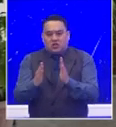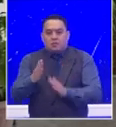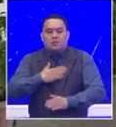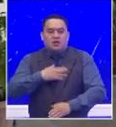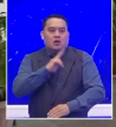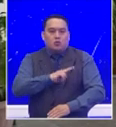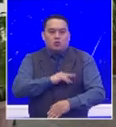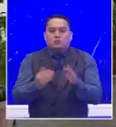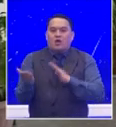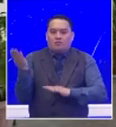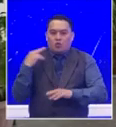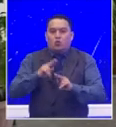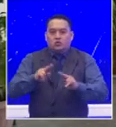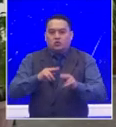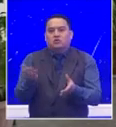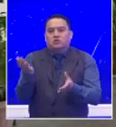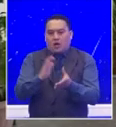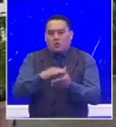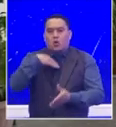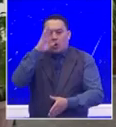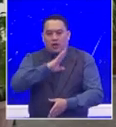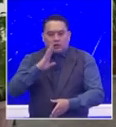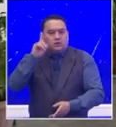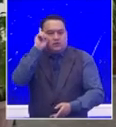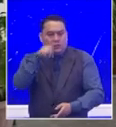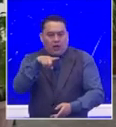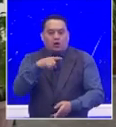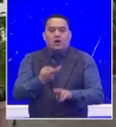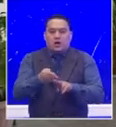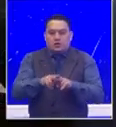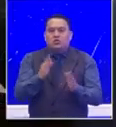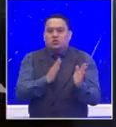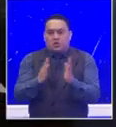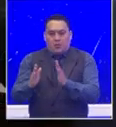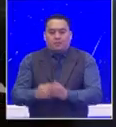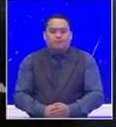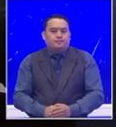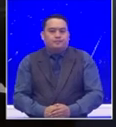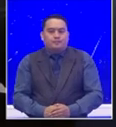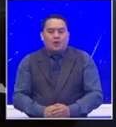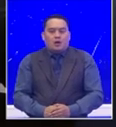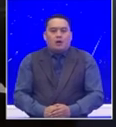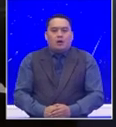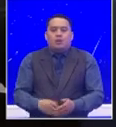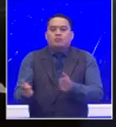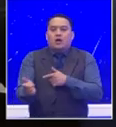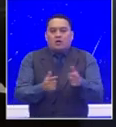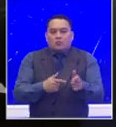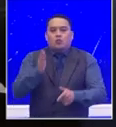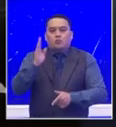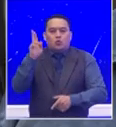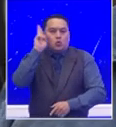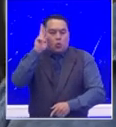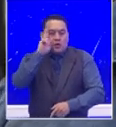уже давно. Учителя все знакомы, родители, дети все знакомы с этой системой. Вместе с тем, дистанцированная подготовка к